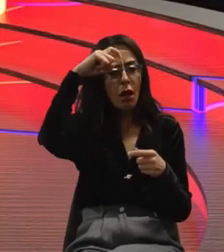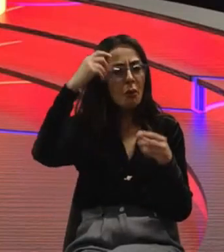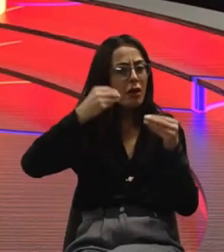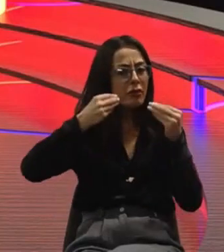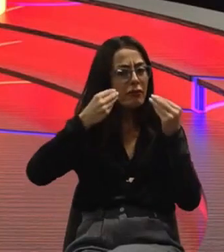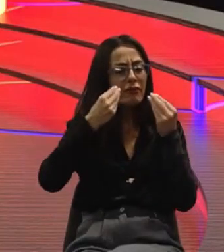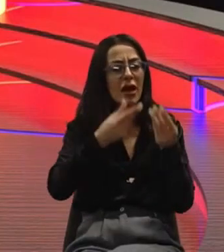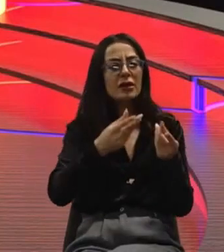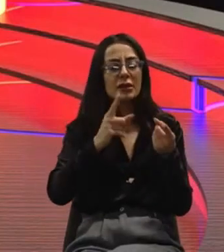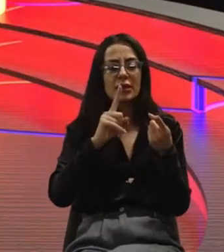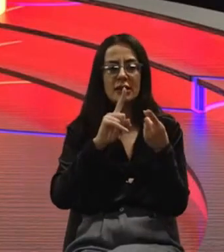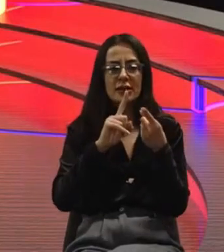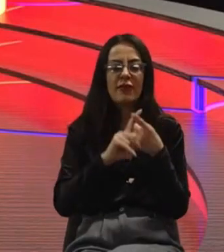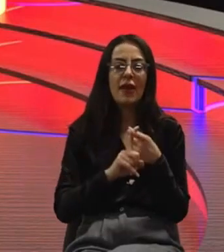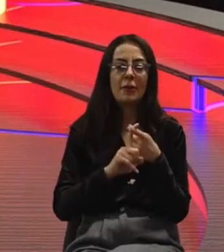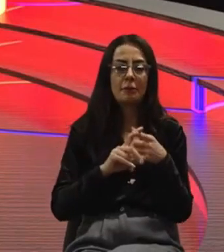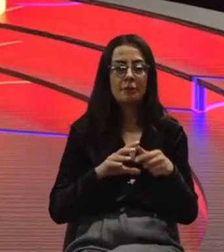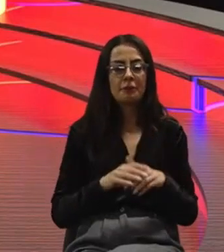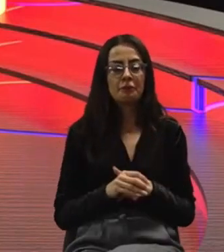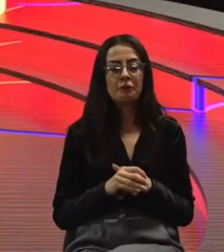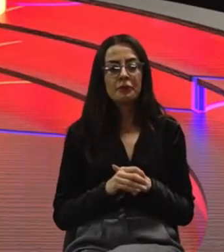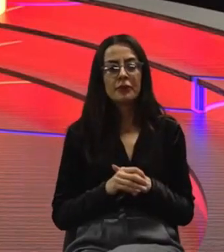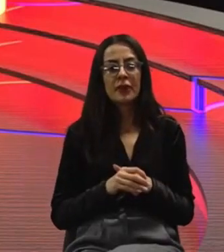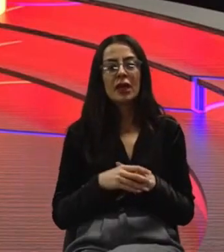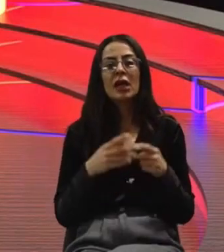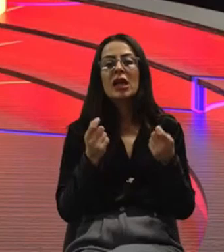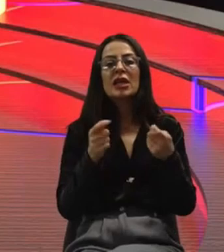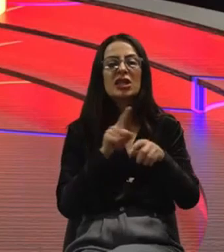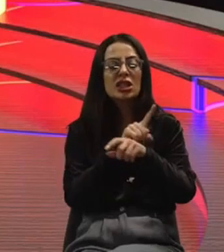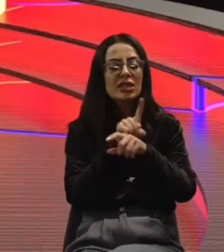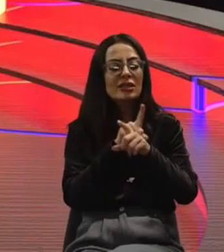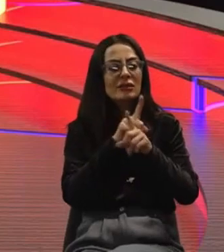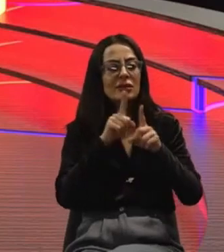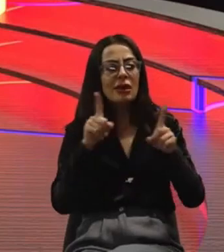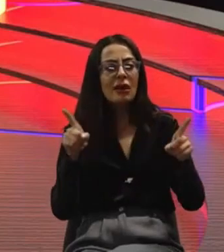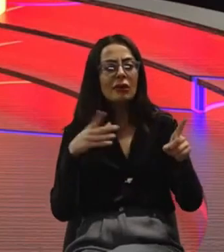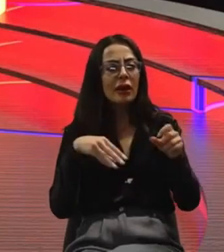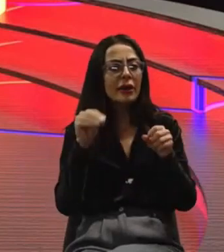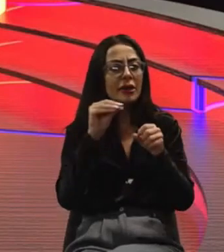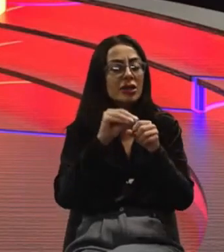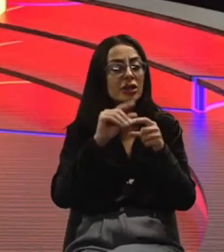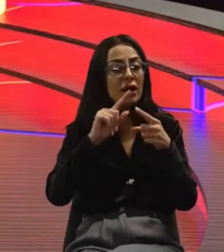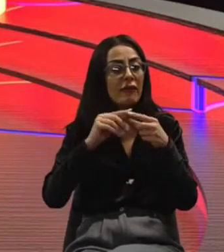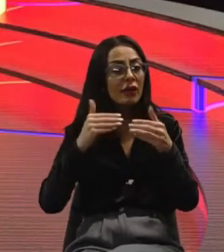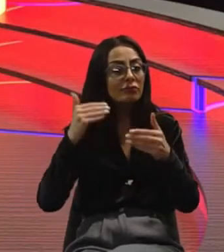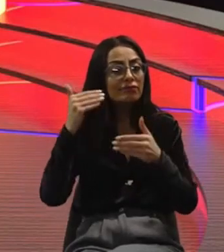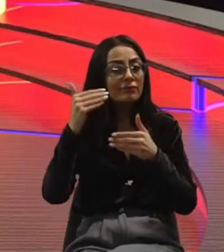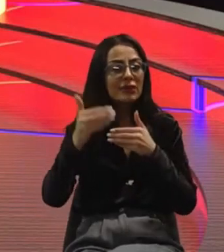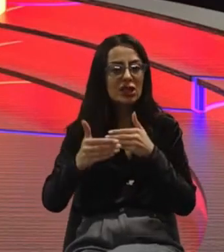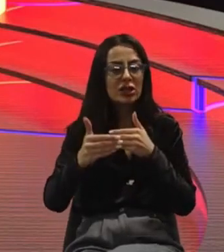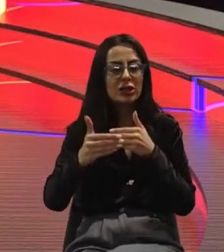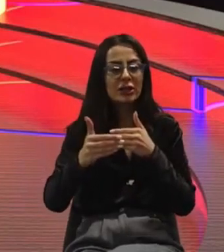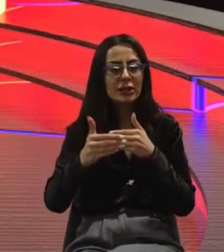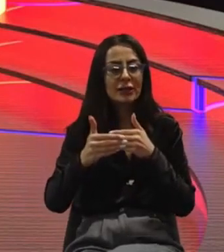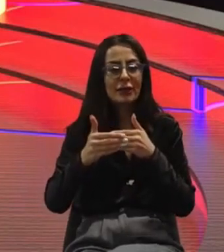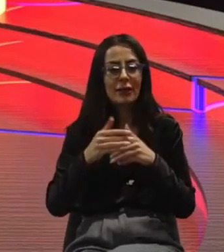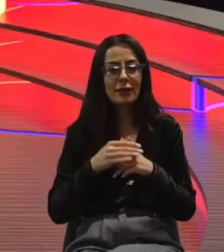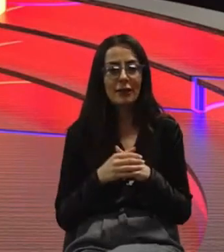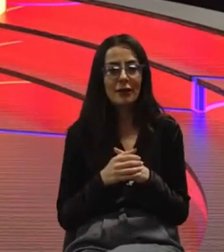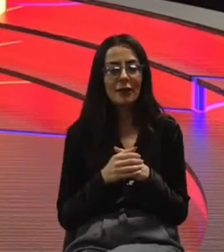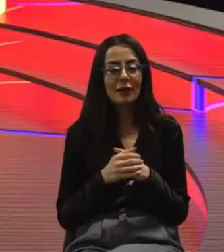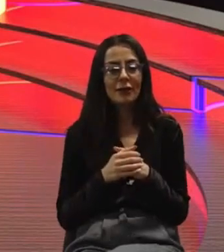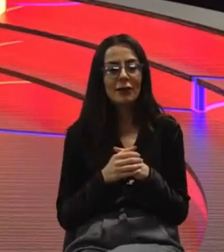Sadece İş saatlerinde değil iş saatleri dışında da Neden Çünkü sevdiğiniz zaman bununla da bak işine biliyorsunuz O zaman